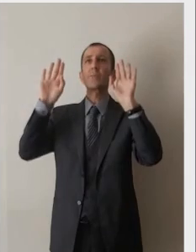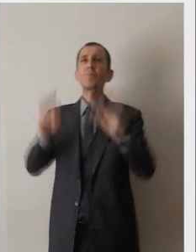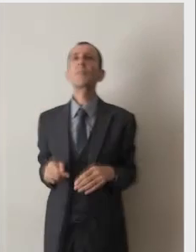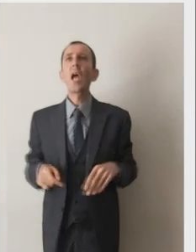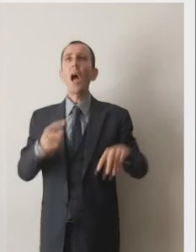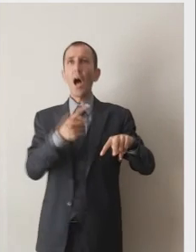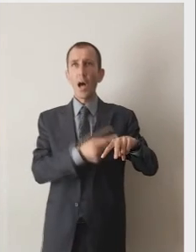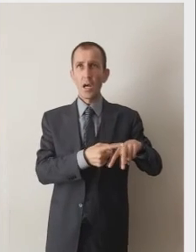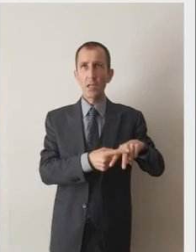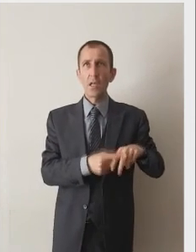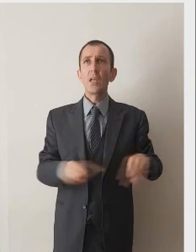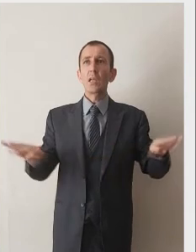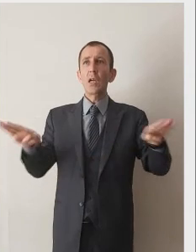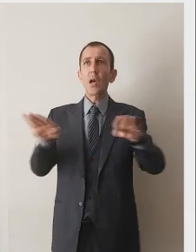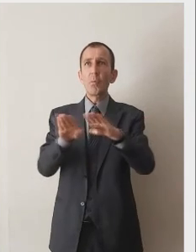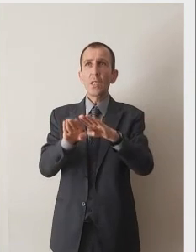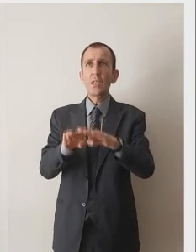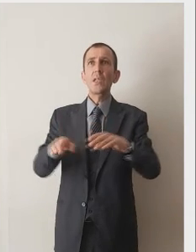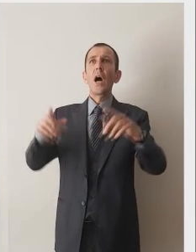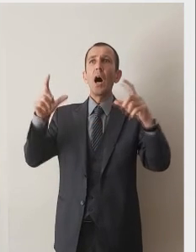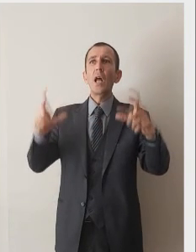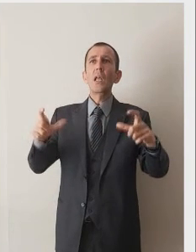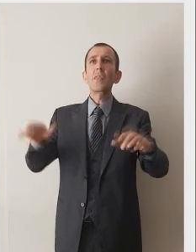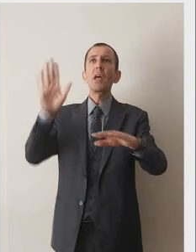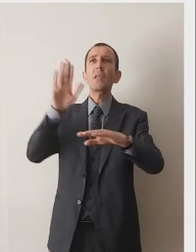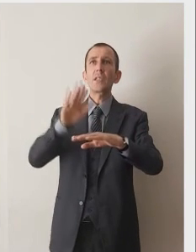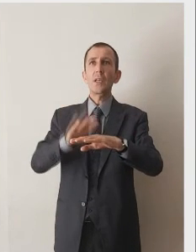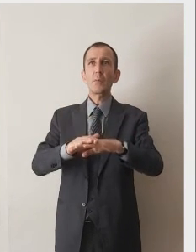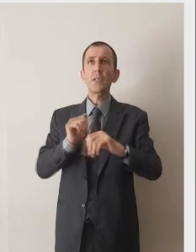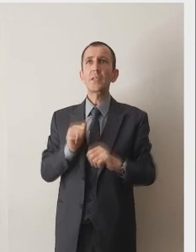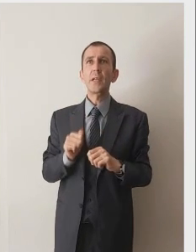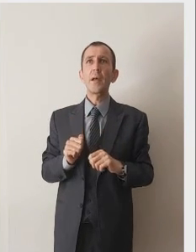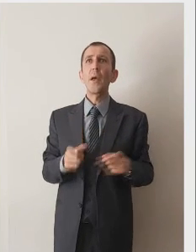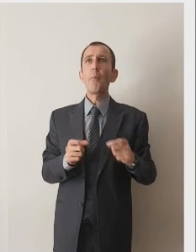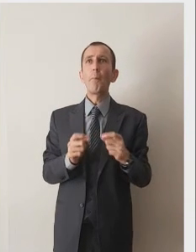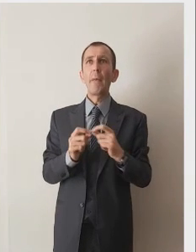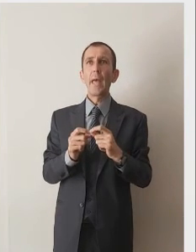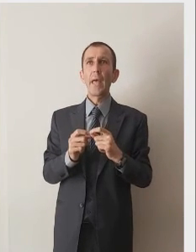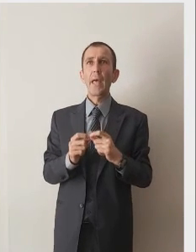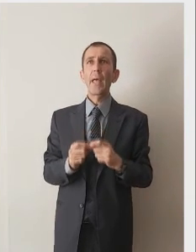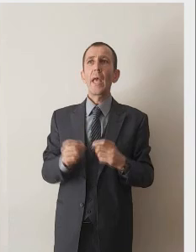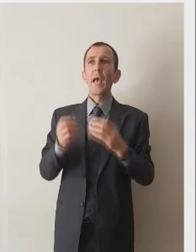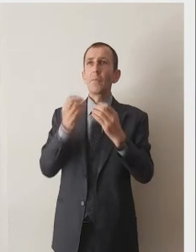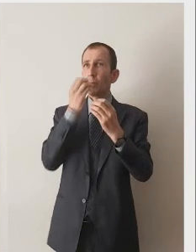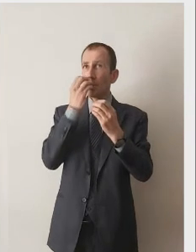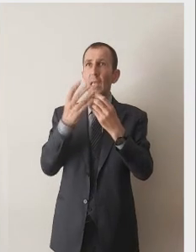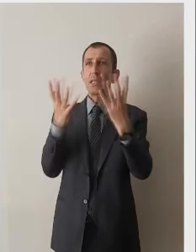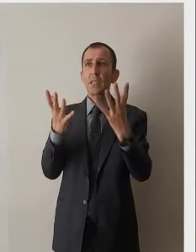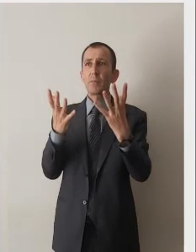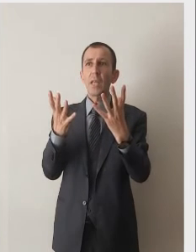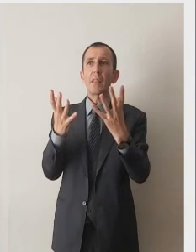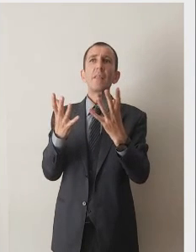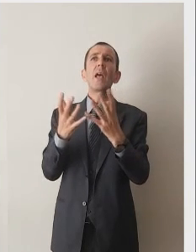konusu olamaz çünkü kapalı alanda yapılmaktadır. Kapalı alanda yapılan ahır hayvancılığında suni gübre yani yapay